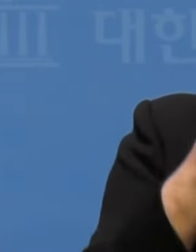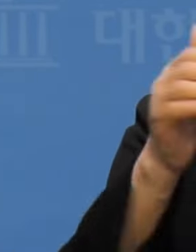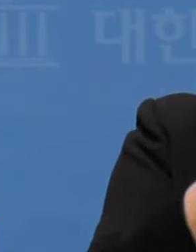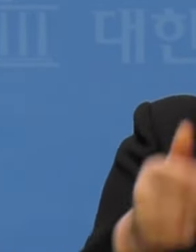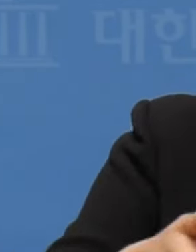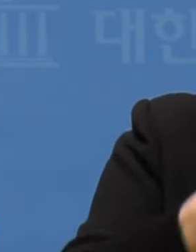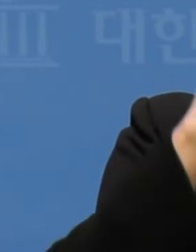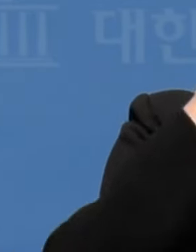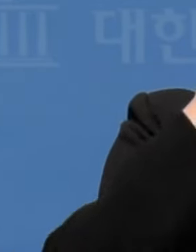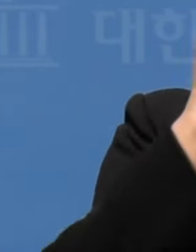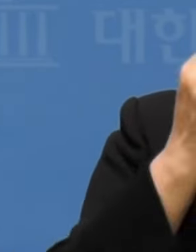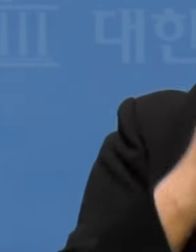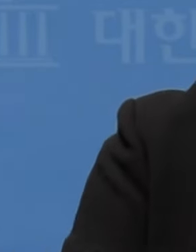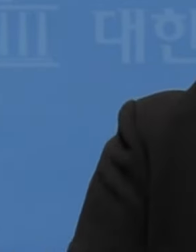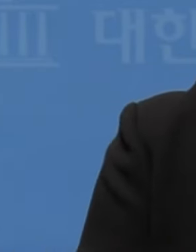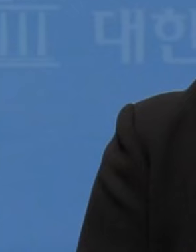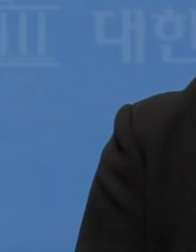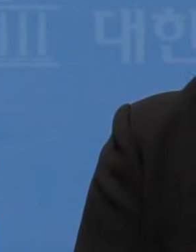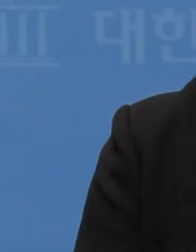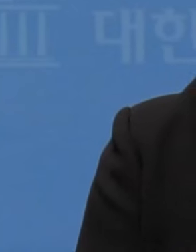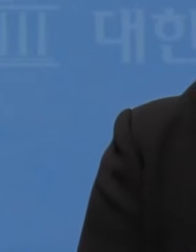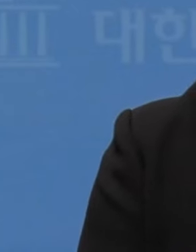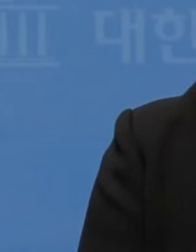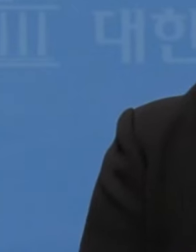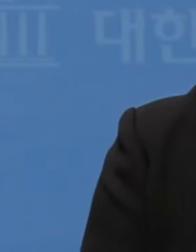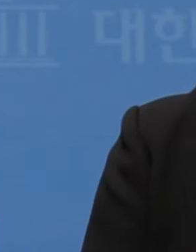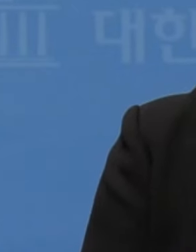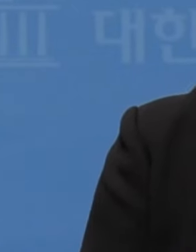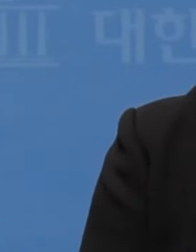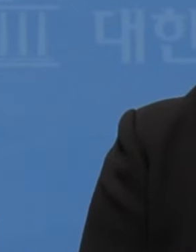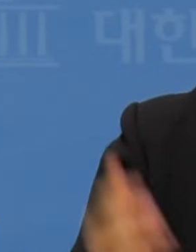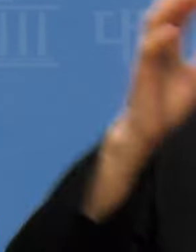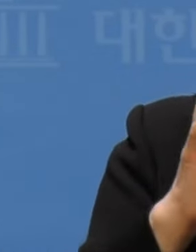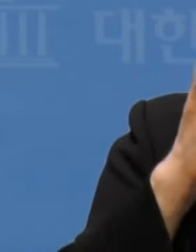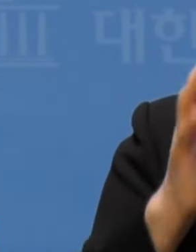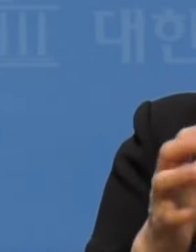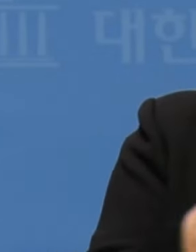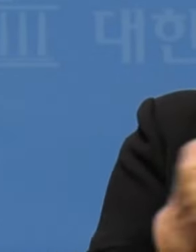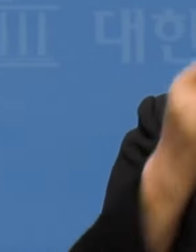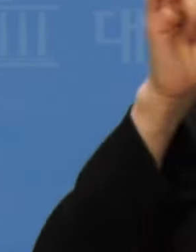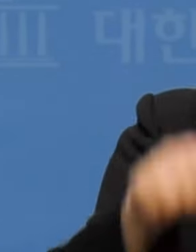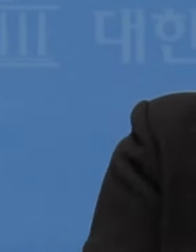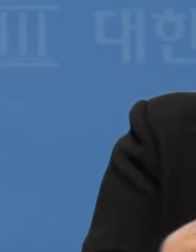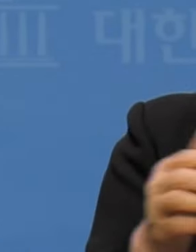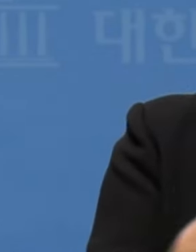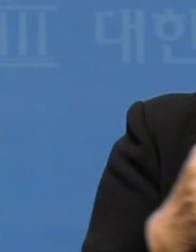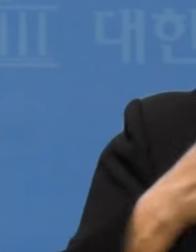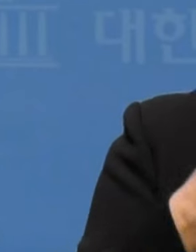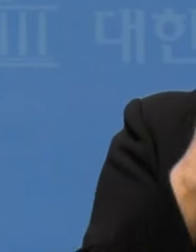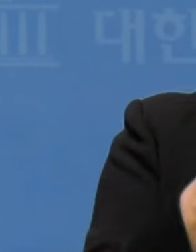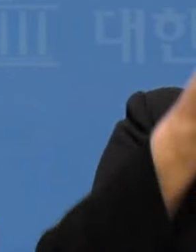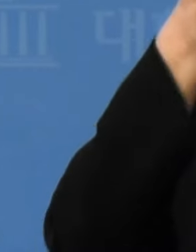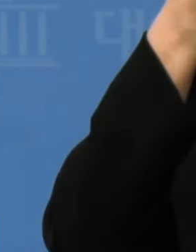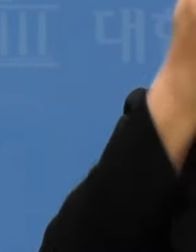나도 구축될 수 없을 것입니다. 대한민국의 자체 핵무장은 물론 군사 핵심